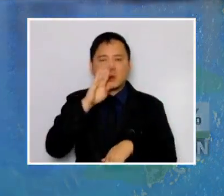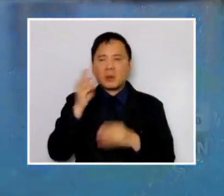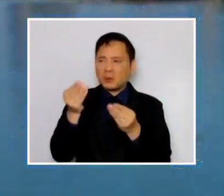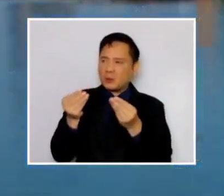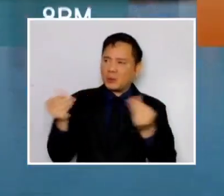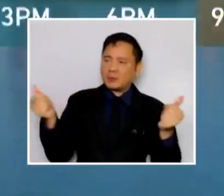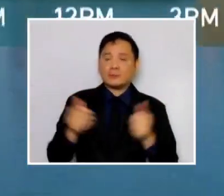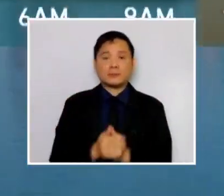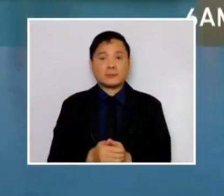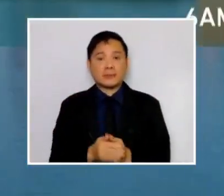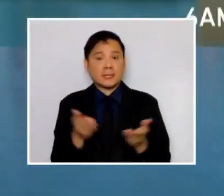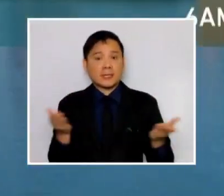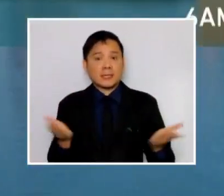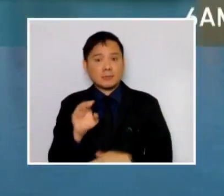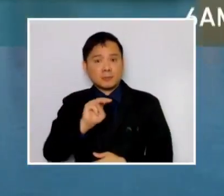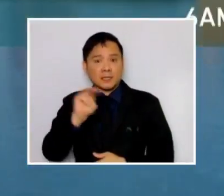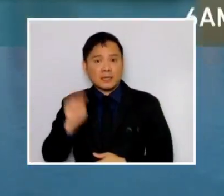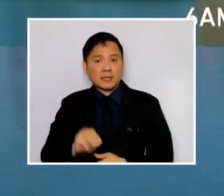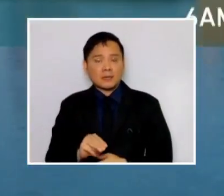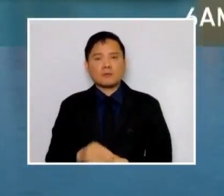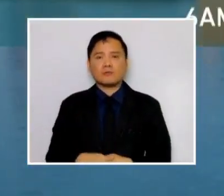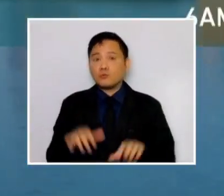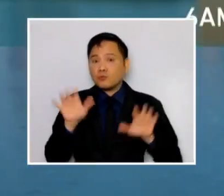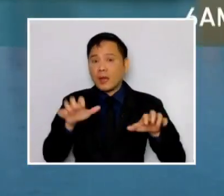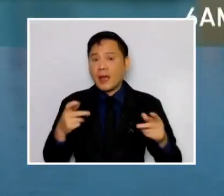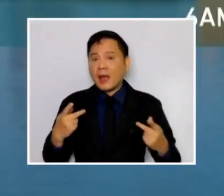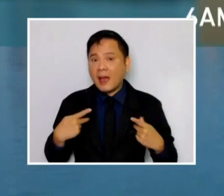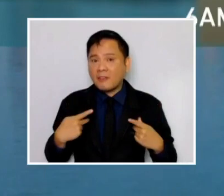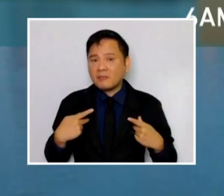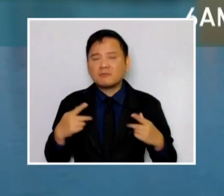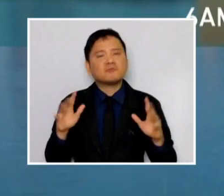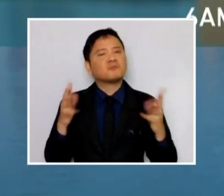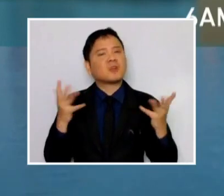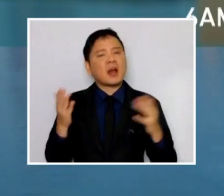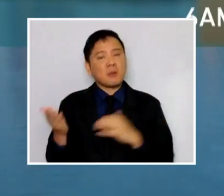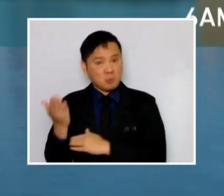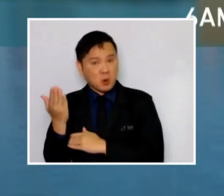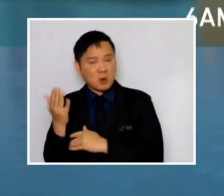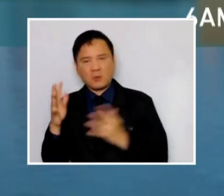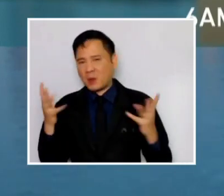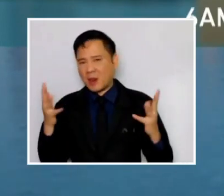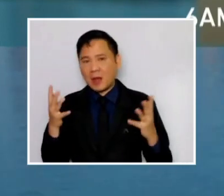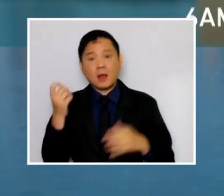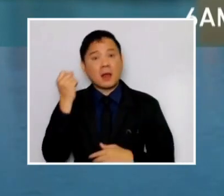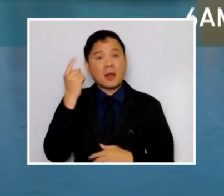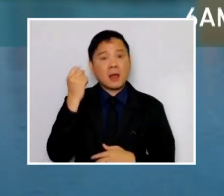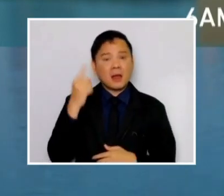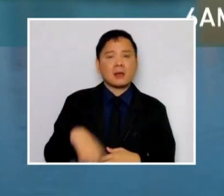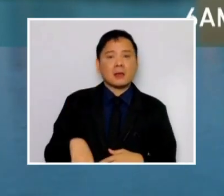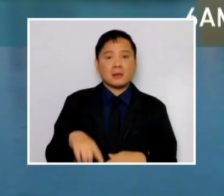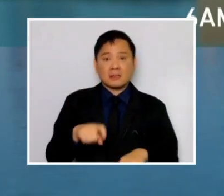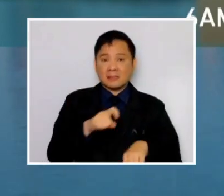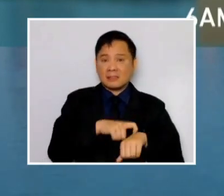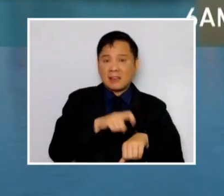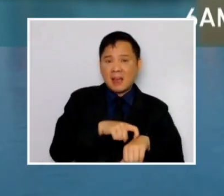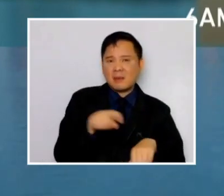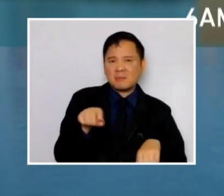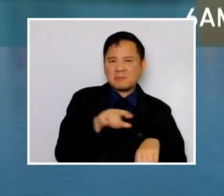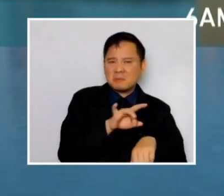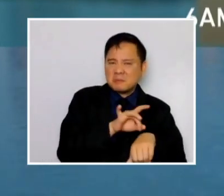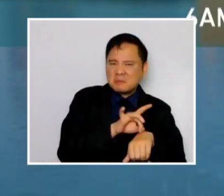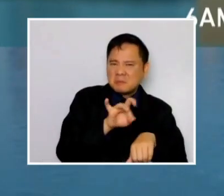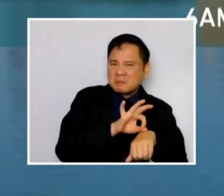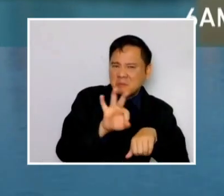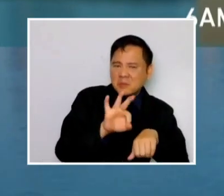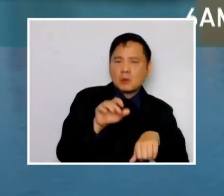po sa Metro Manila, mababa ang tsansa ng ulan sa umaga pero alas 9 pa lang mainit na at maalinsangan